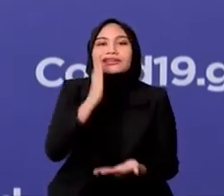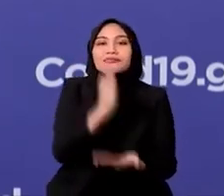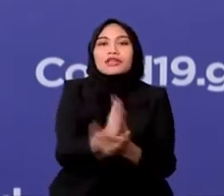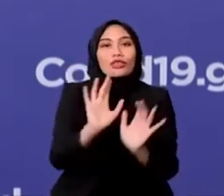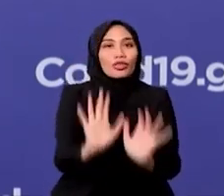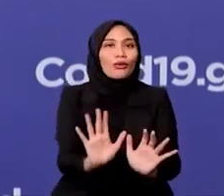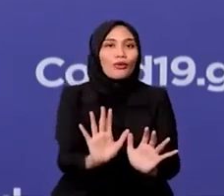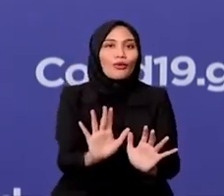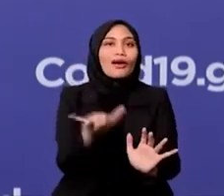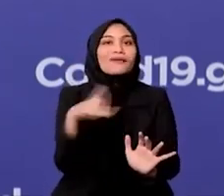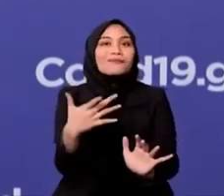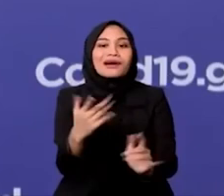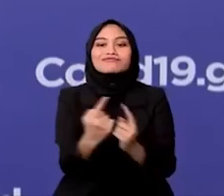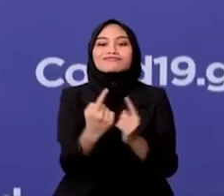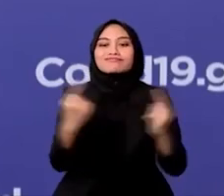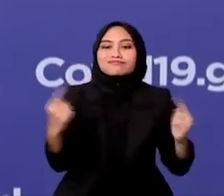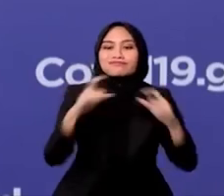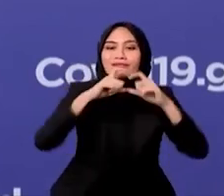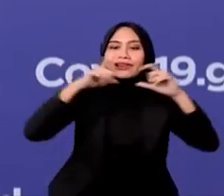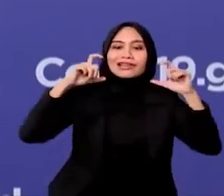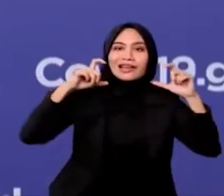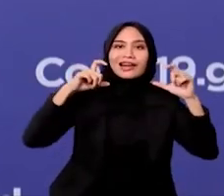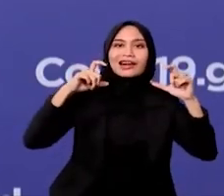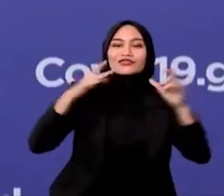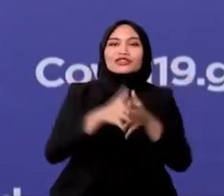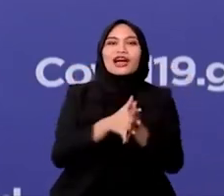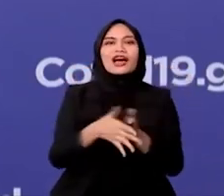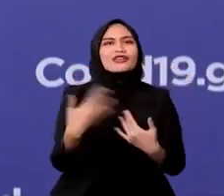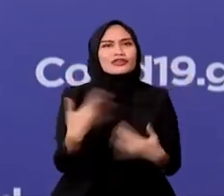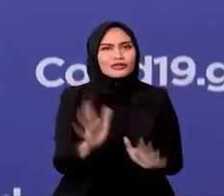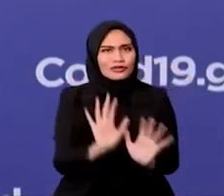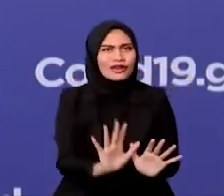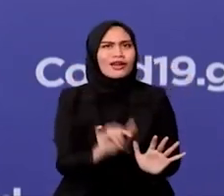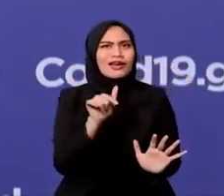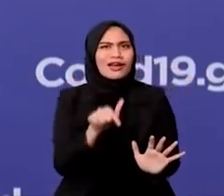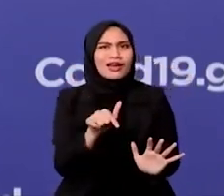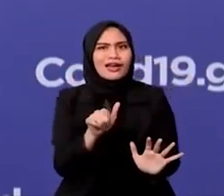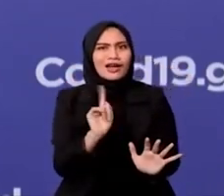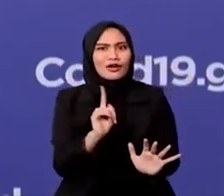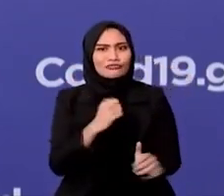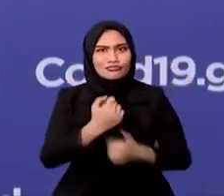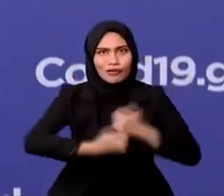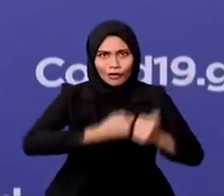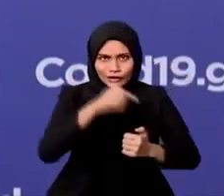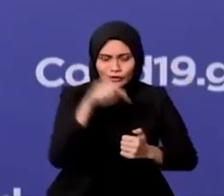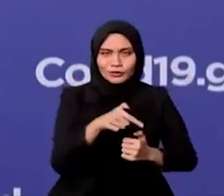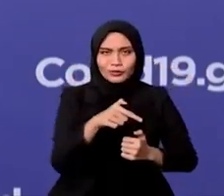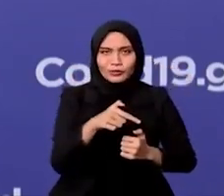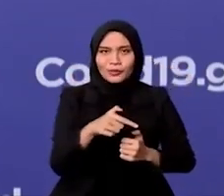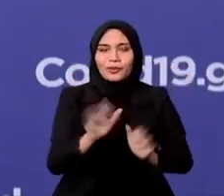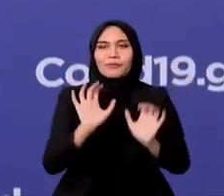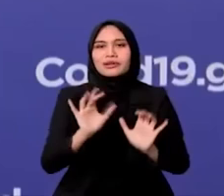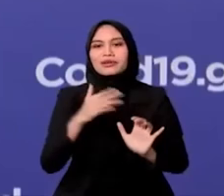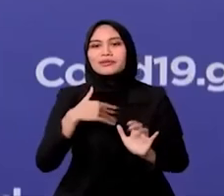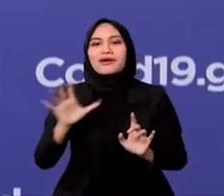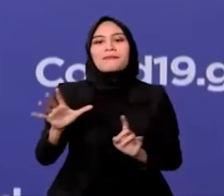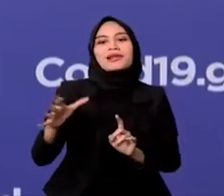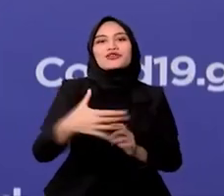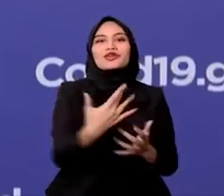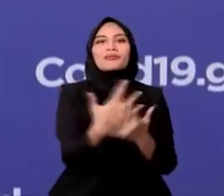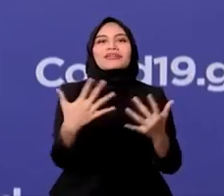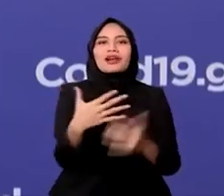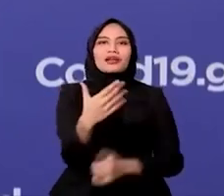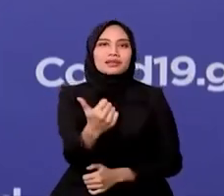menjaga jarak pakai masker cuci tangan itu akan menyematkan banyak ya menyelamatkan jemaah dan kita semuanya